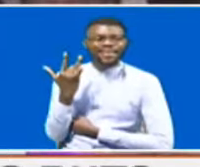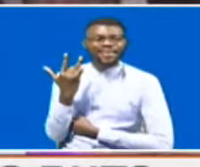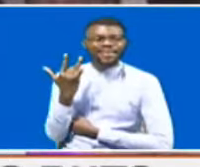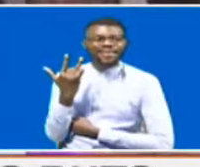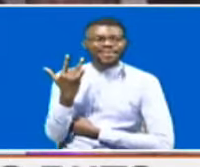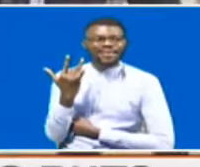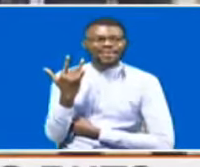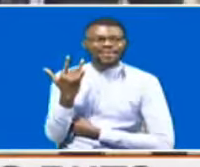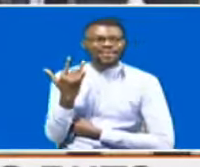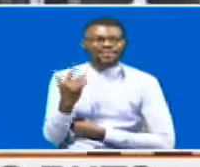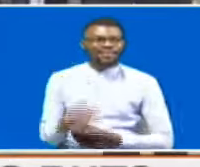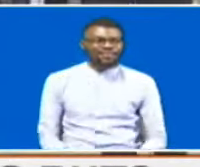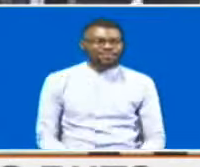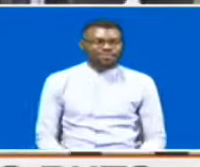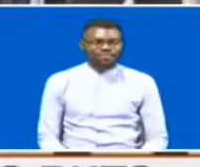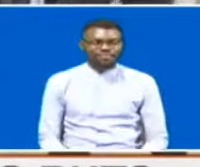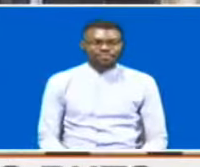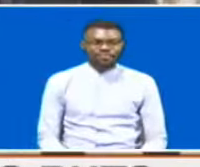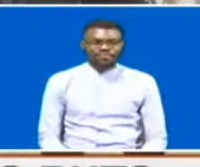serikali.